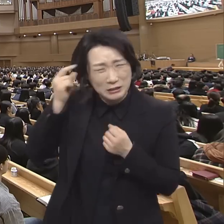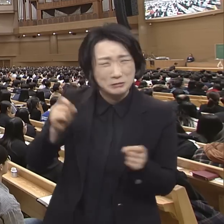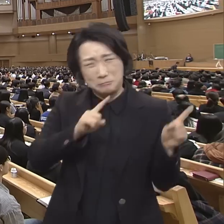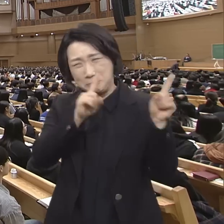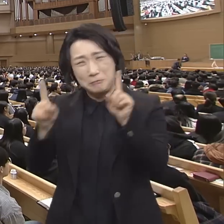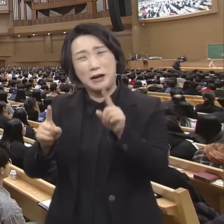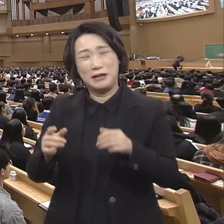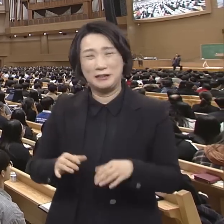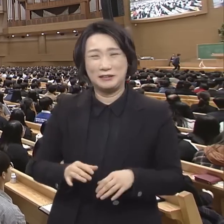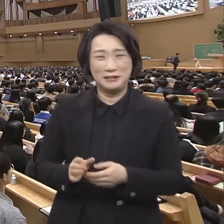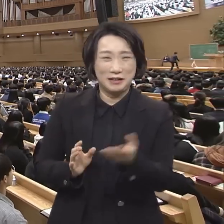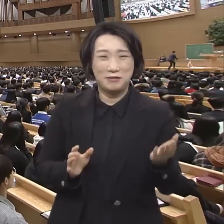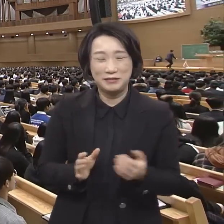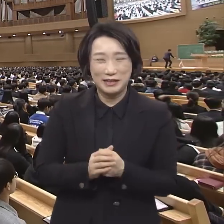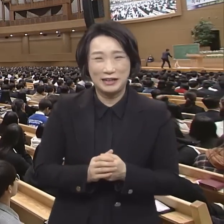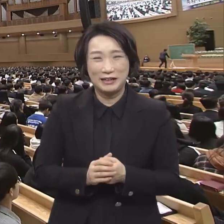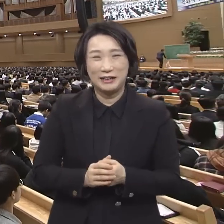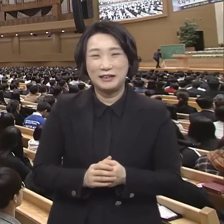소리가 시작.